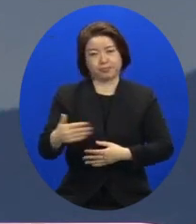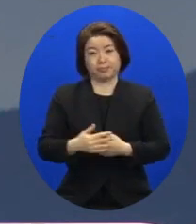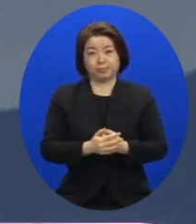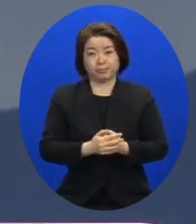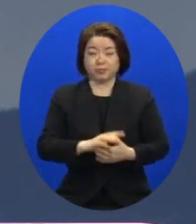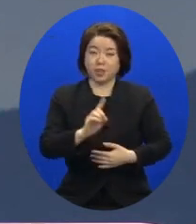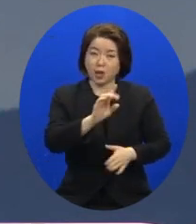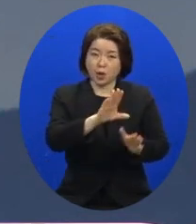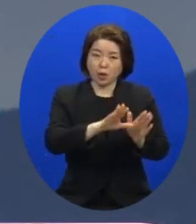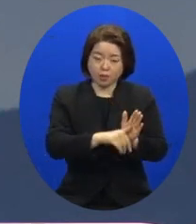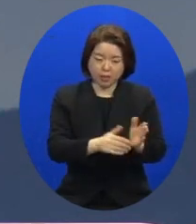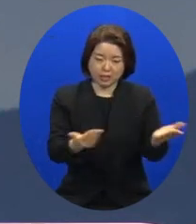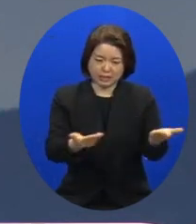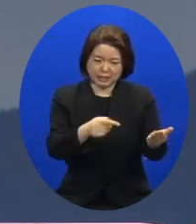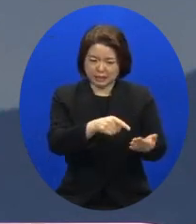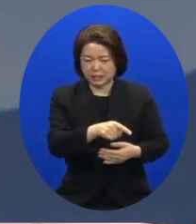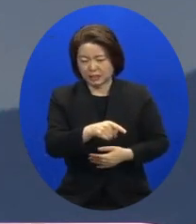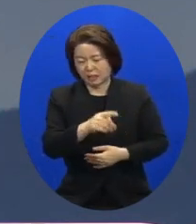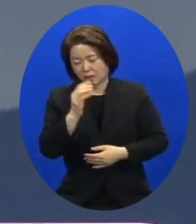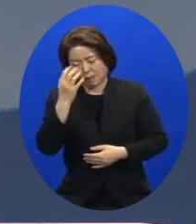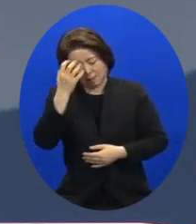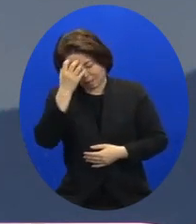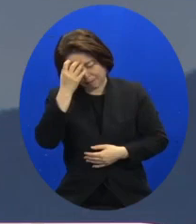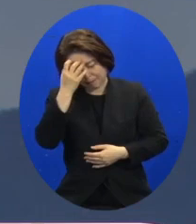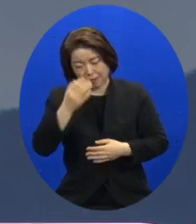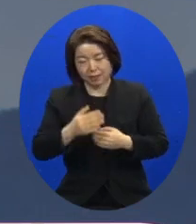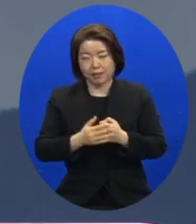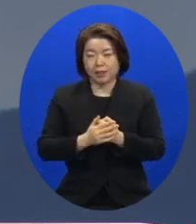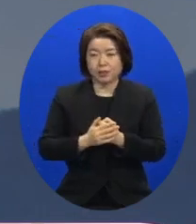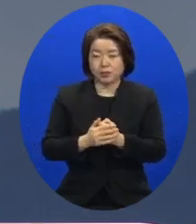어떤 때는 직장 지긋지긋하고 집안일